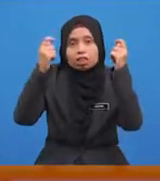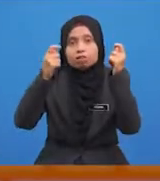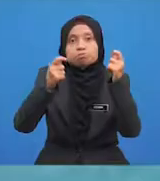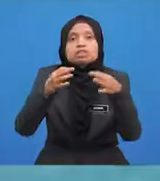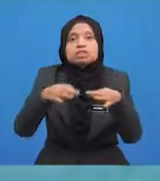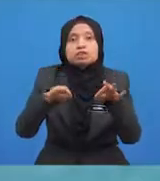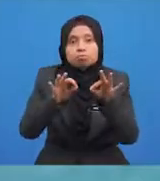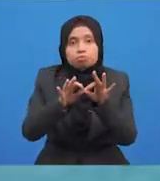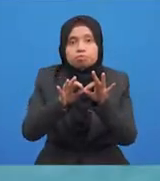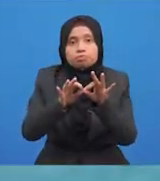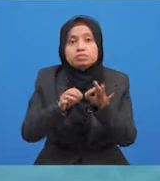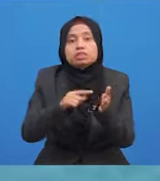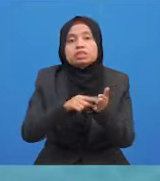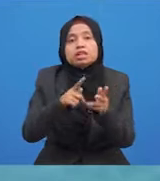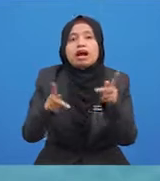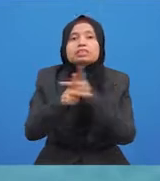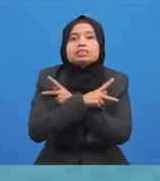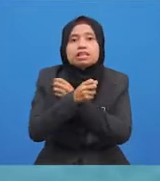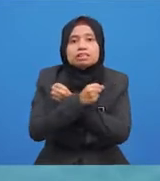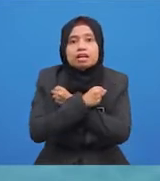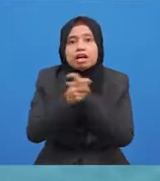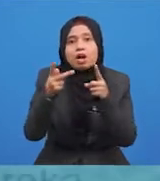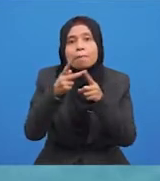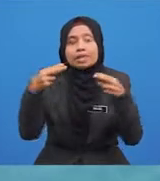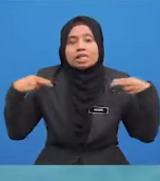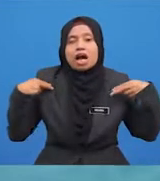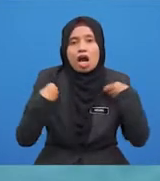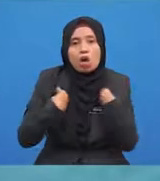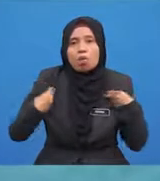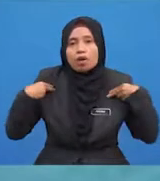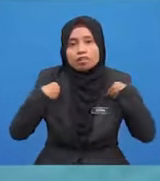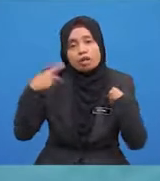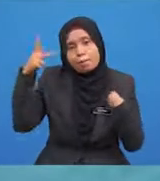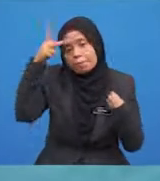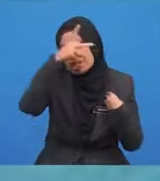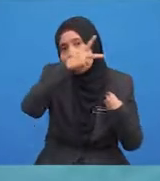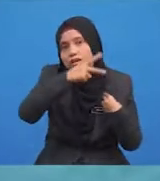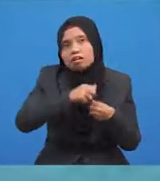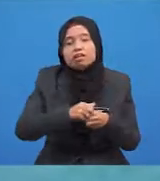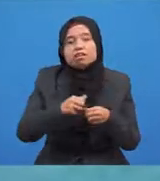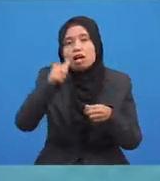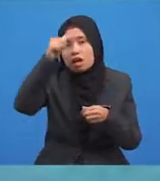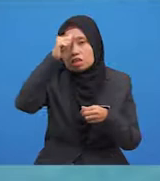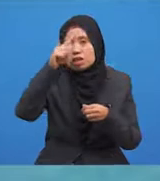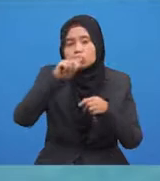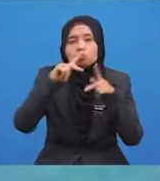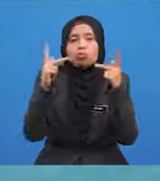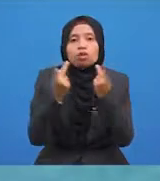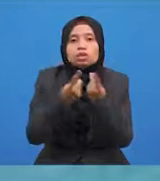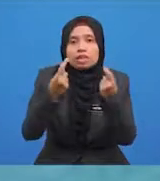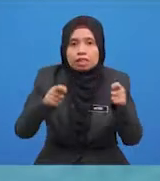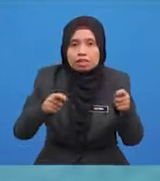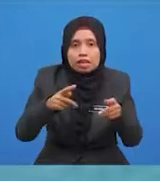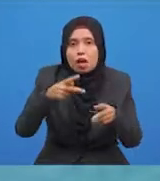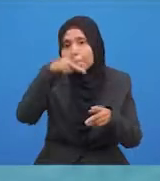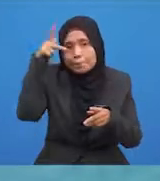Oren adalah kasih sayang terhadap haiwan peliharaan. Ayah sekeluarga telah